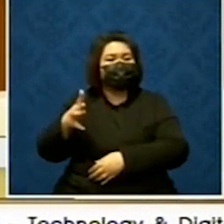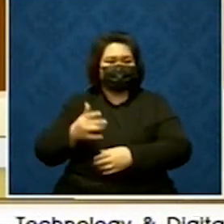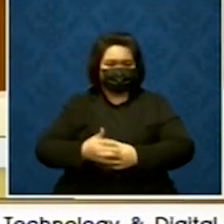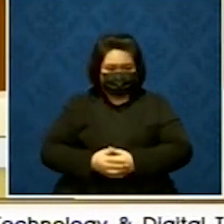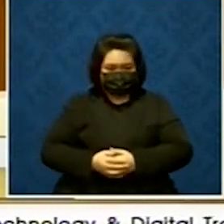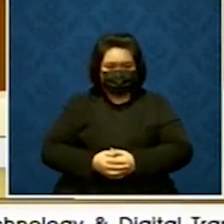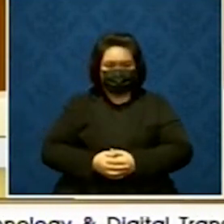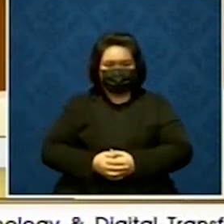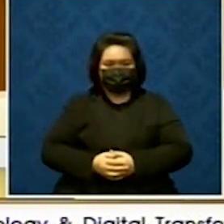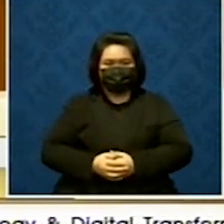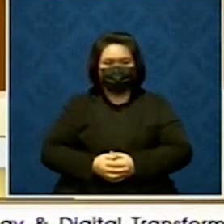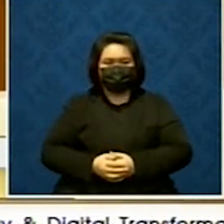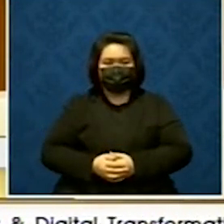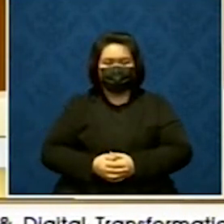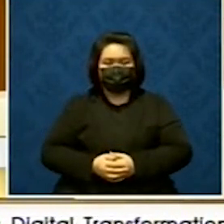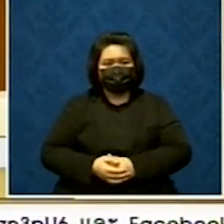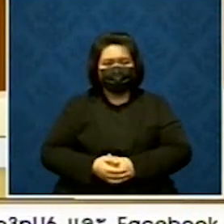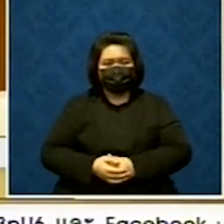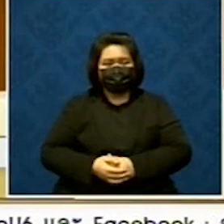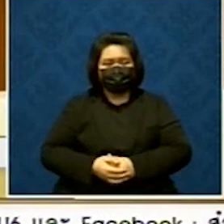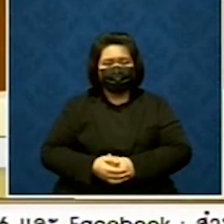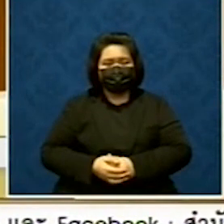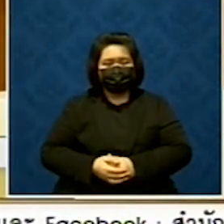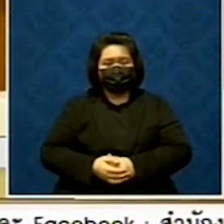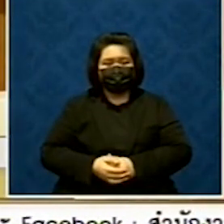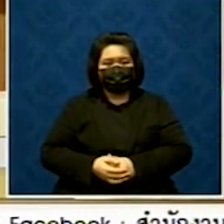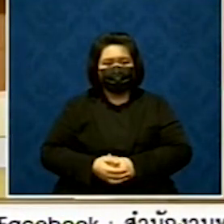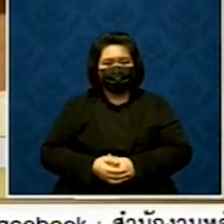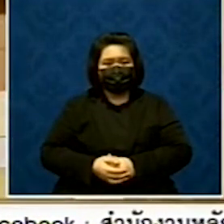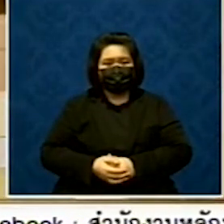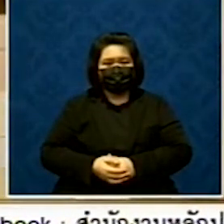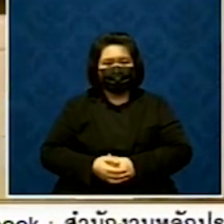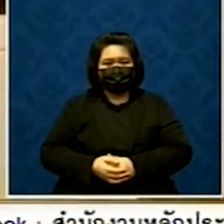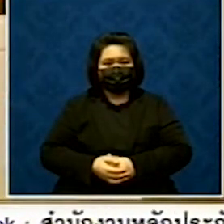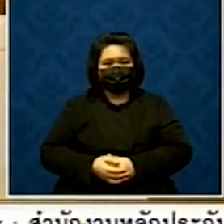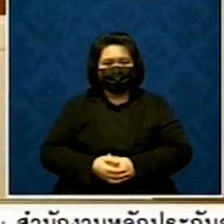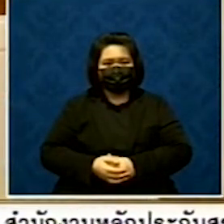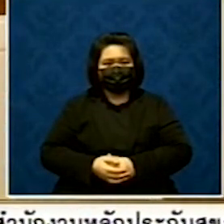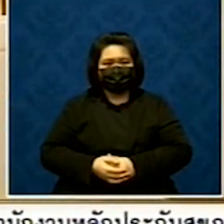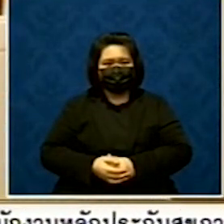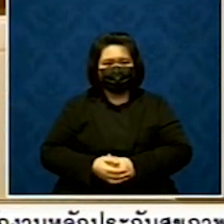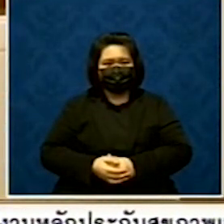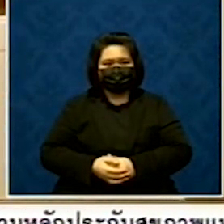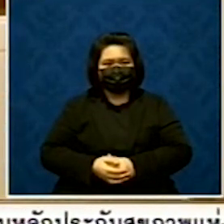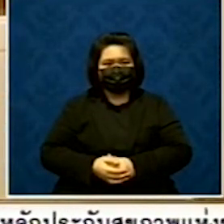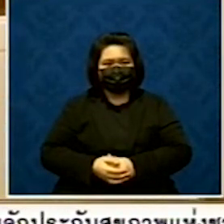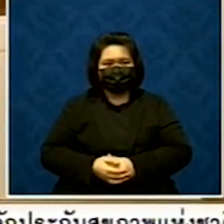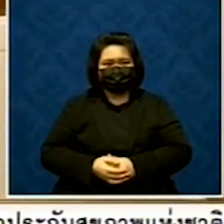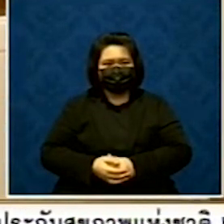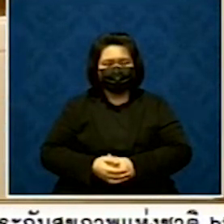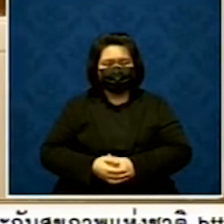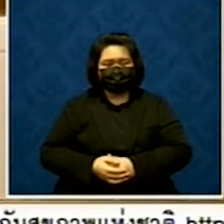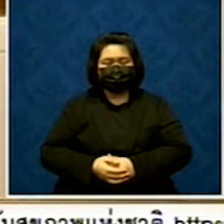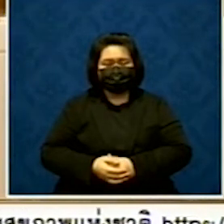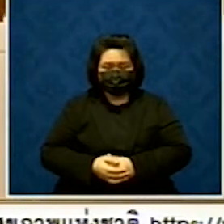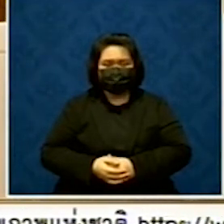ประทม ลุกสาวเขาก็เหมือนลุกตนพ่อรบต่อว่าส่นเรื่องป์ฏิวรทธตนไม่เกี่วข้อง ก่อน